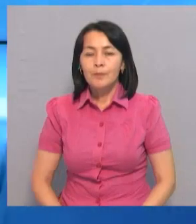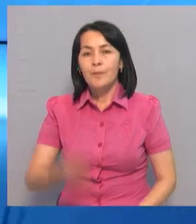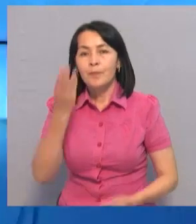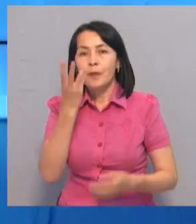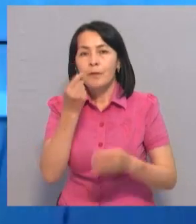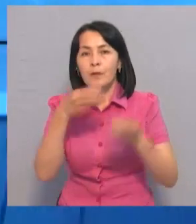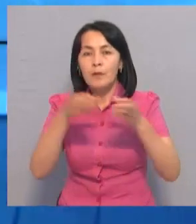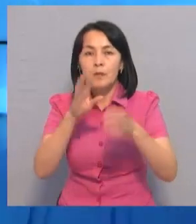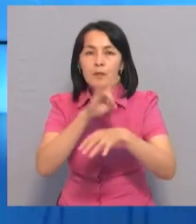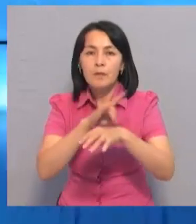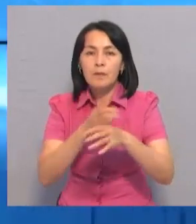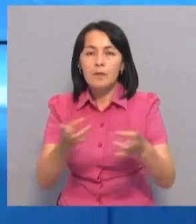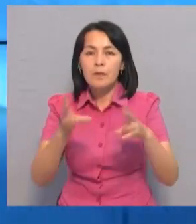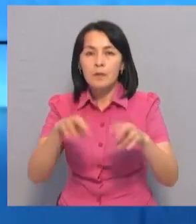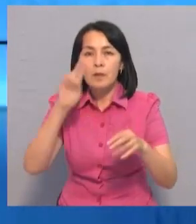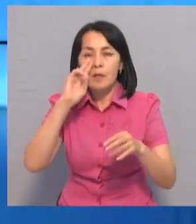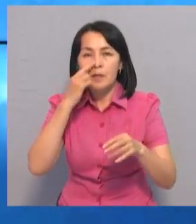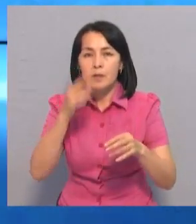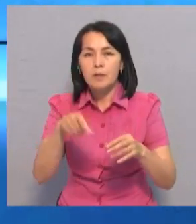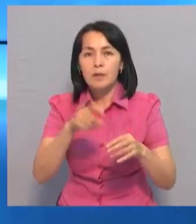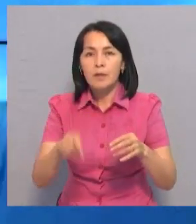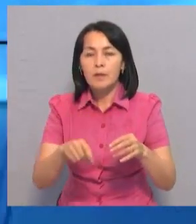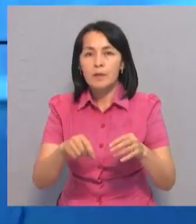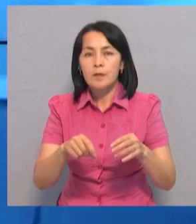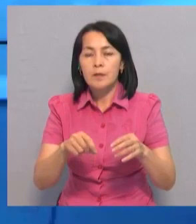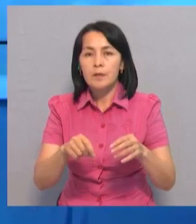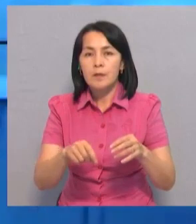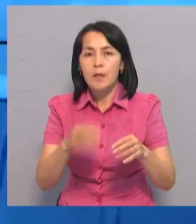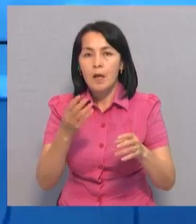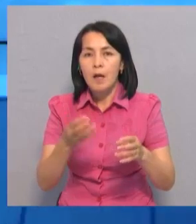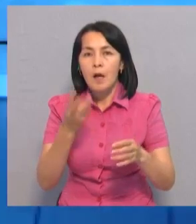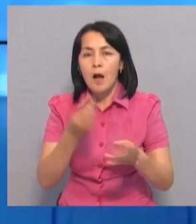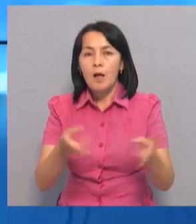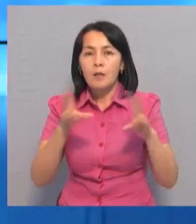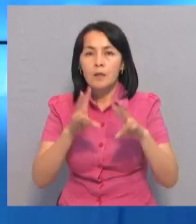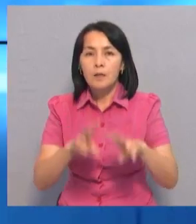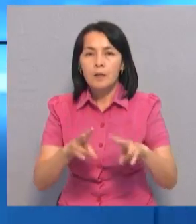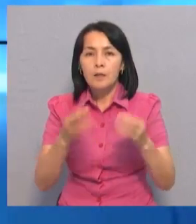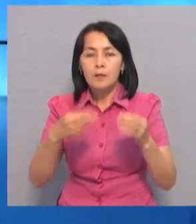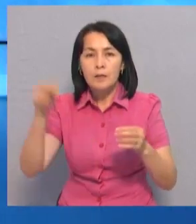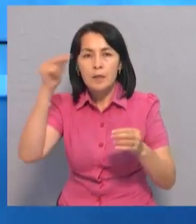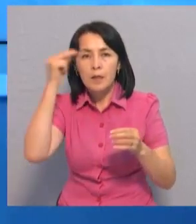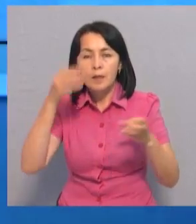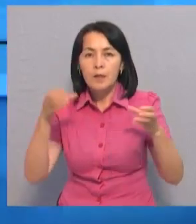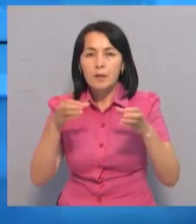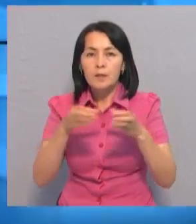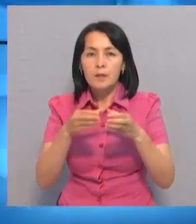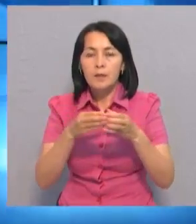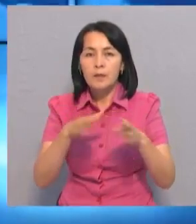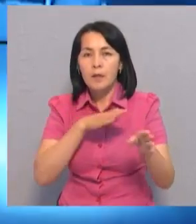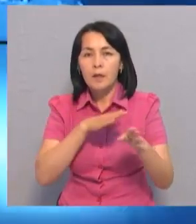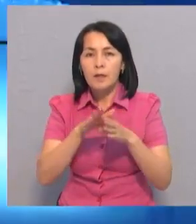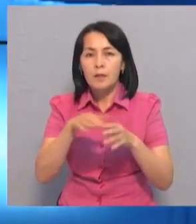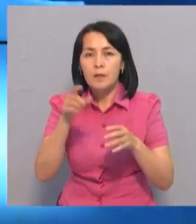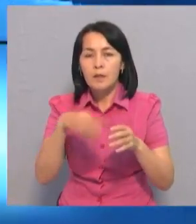Финансовая пирамида оставила шимкенцев без денег. На этот раз мошенники использовали бренд популярной китайской компании.